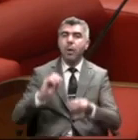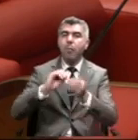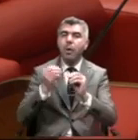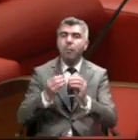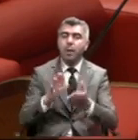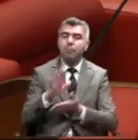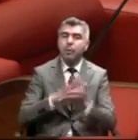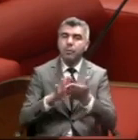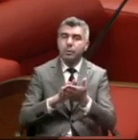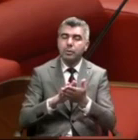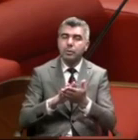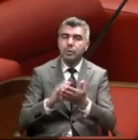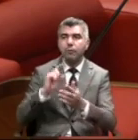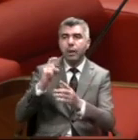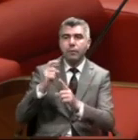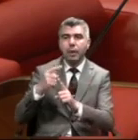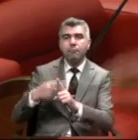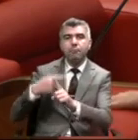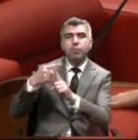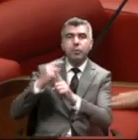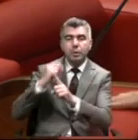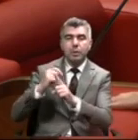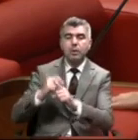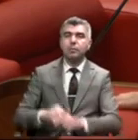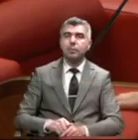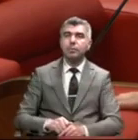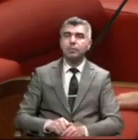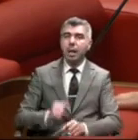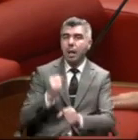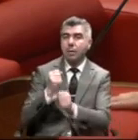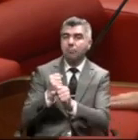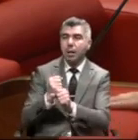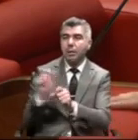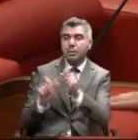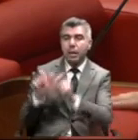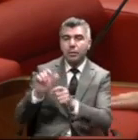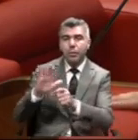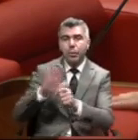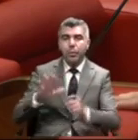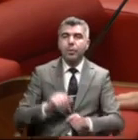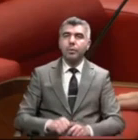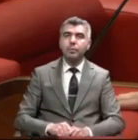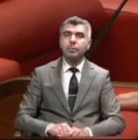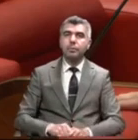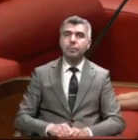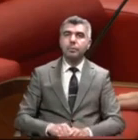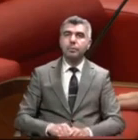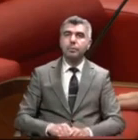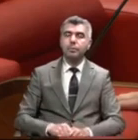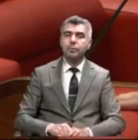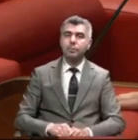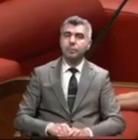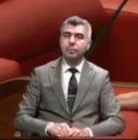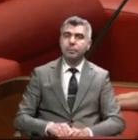الطبقه الاجتماعيه نتاع الطبقه العامله انا قلت